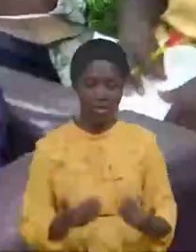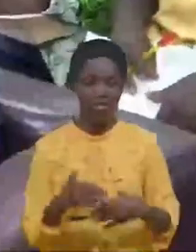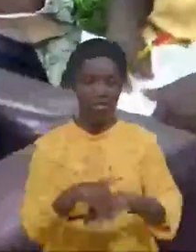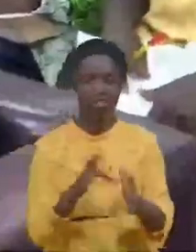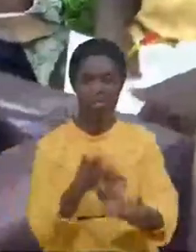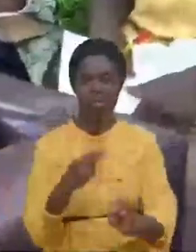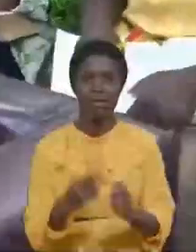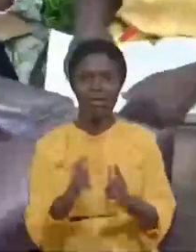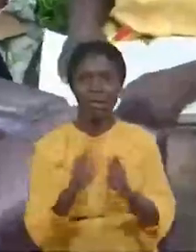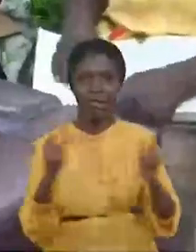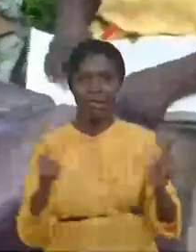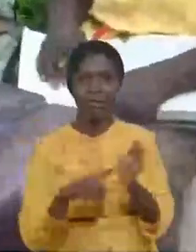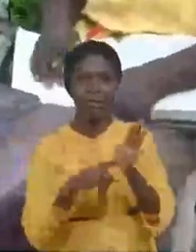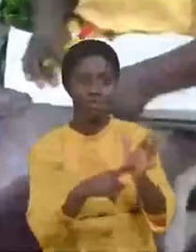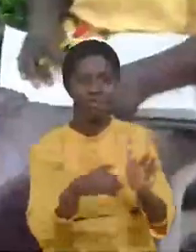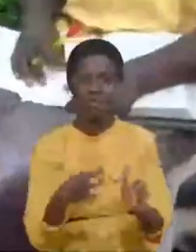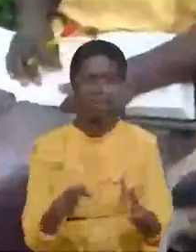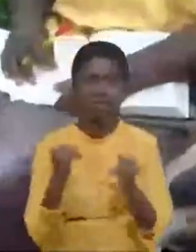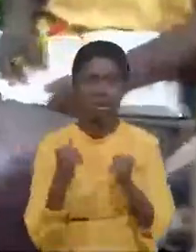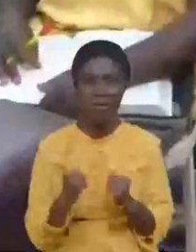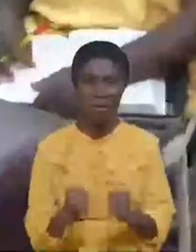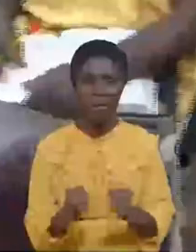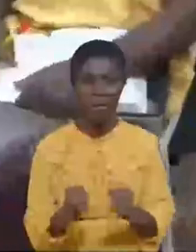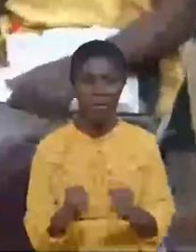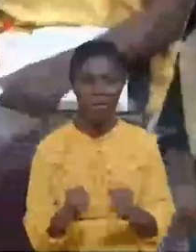De grandes manifestations de puissance